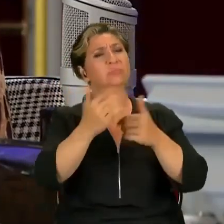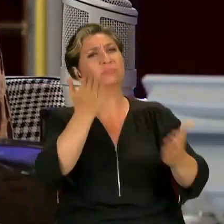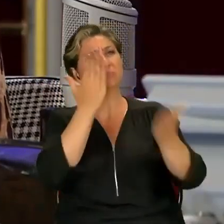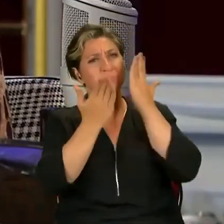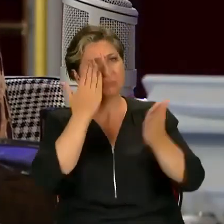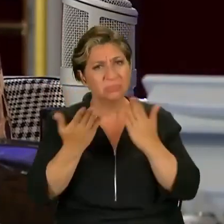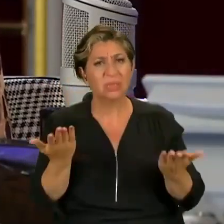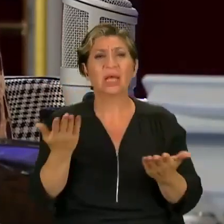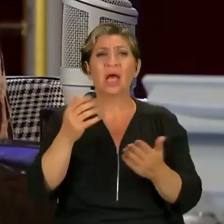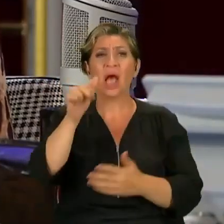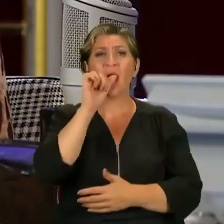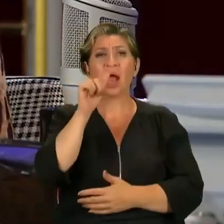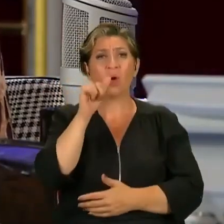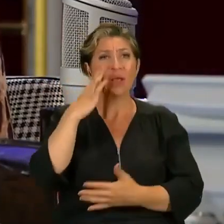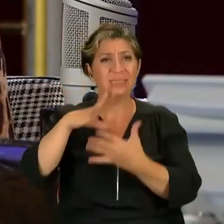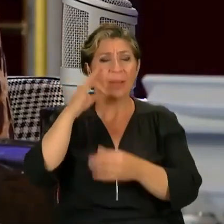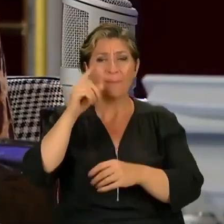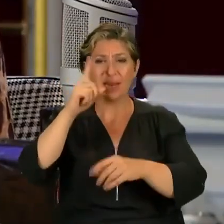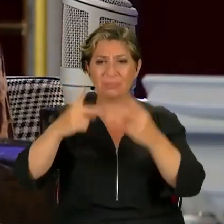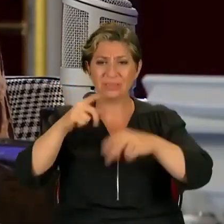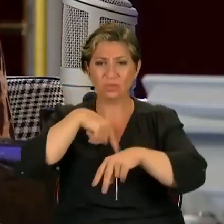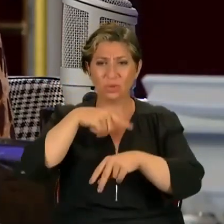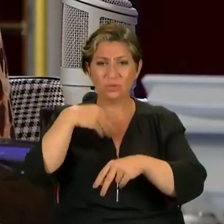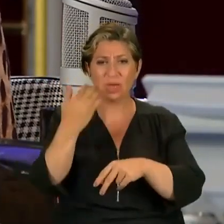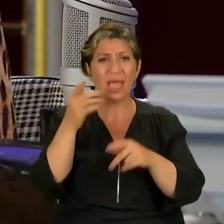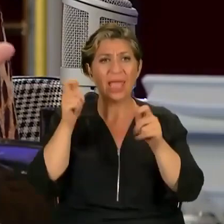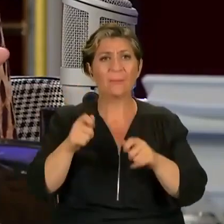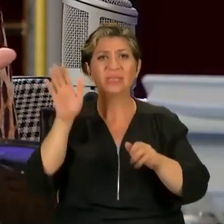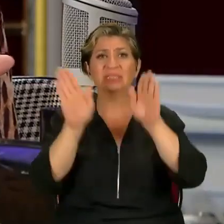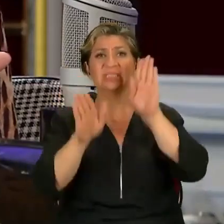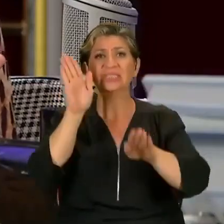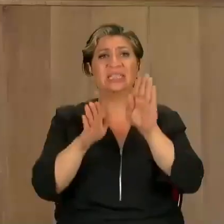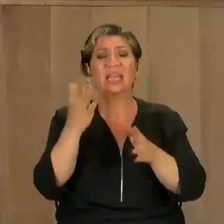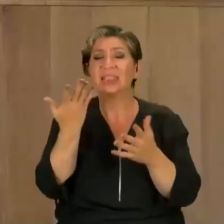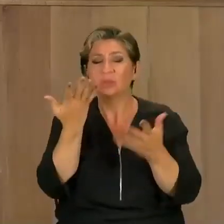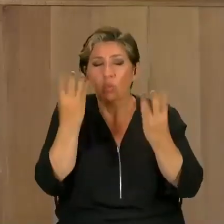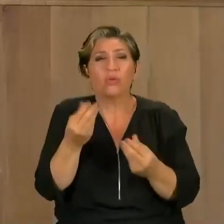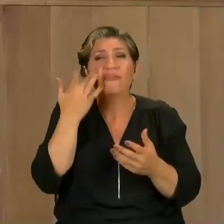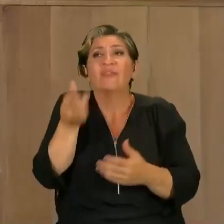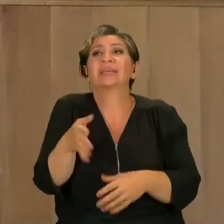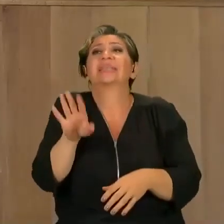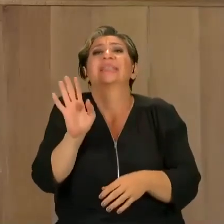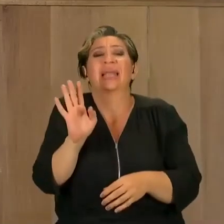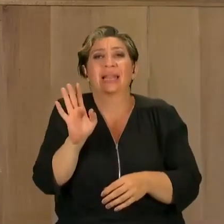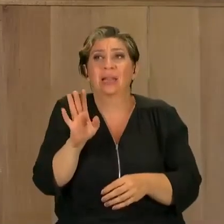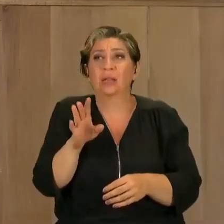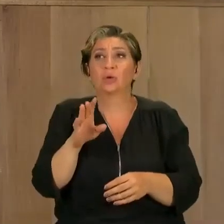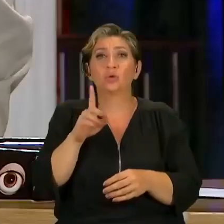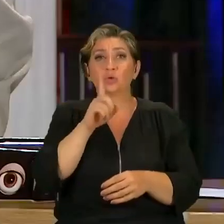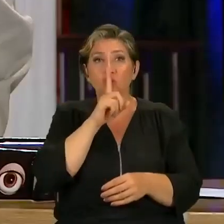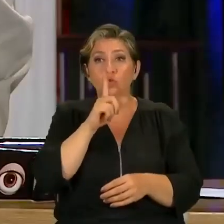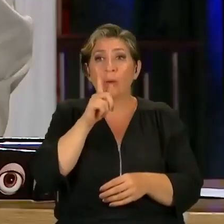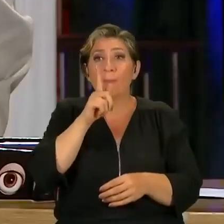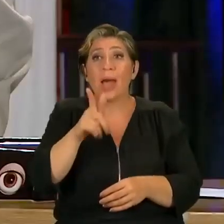de çok dayak yedim. Çünkü alkol alan insan belli bir süre sonra yaptığı şiddetin farkına varmıyor yani. Yani